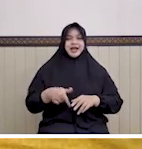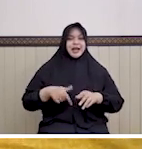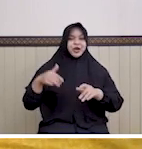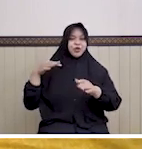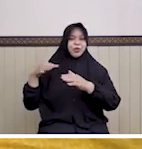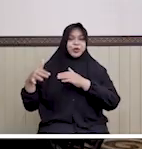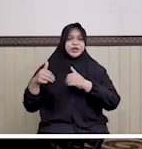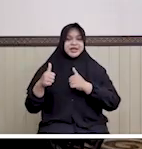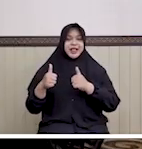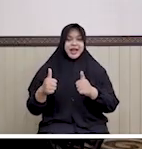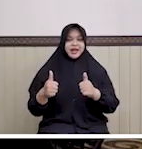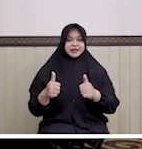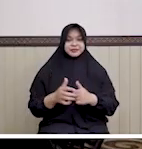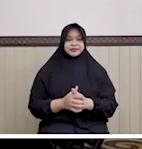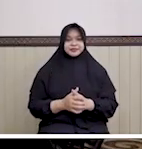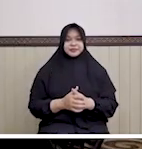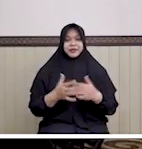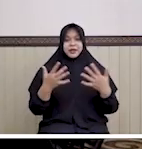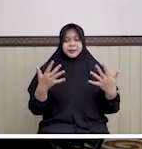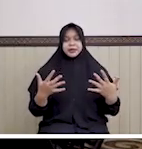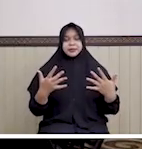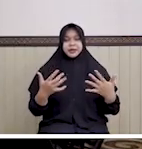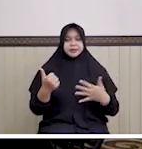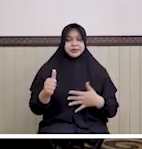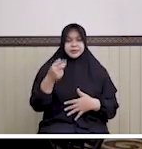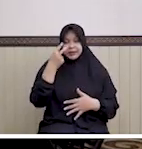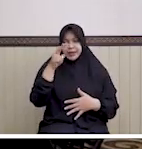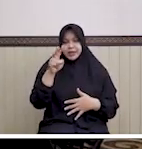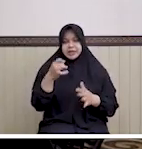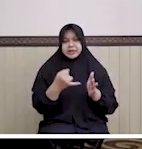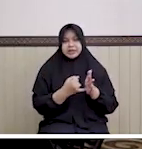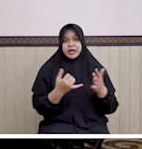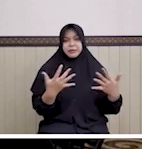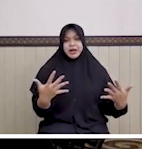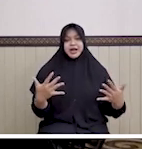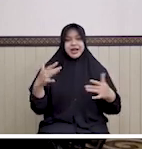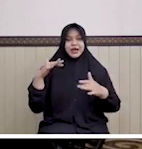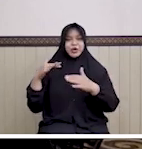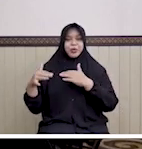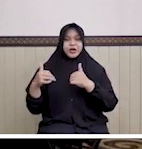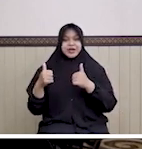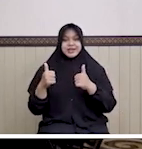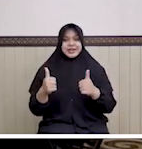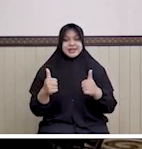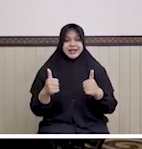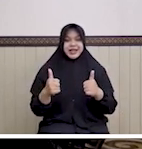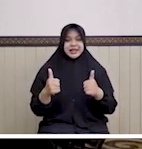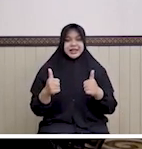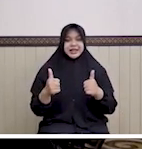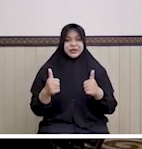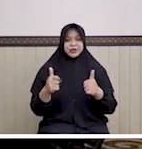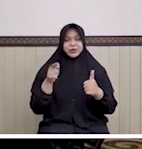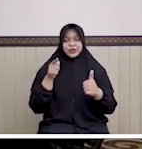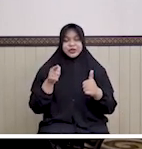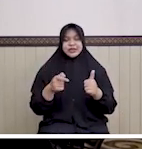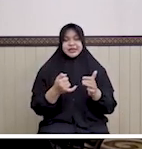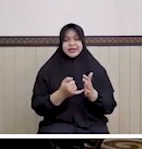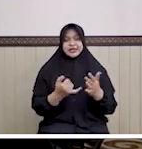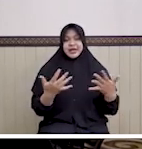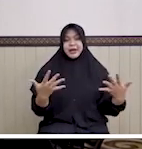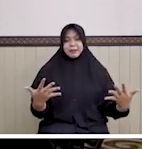yang layak Hai bagaimana melihat isinya apa aja ya atau akomodasi yang layak